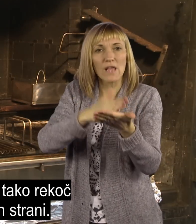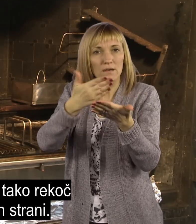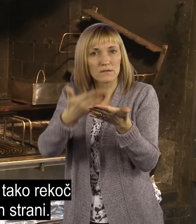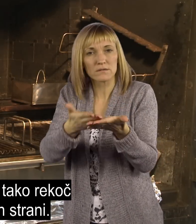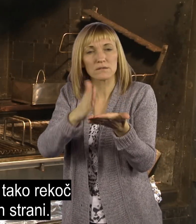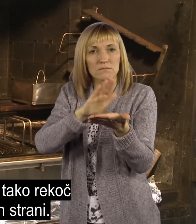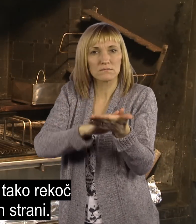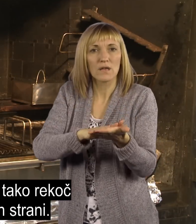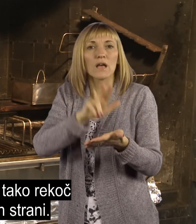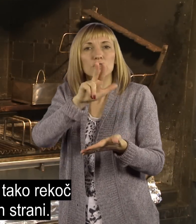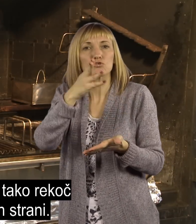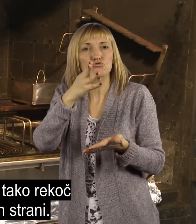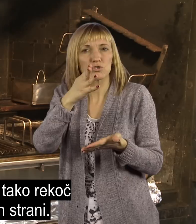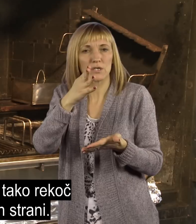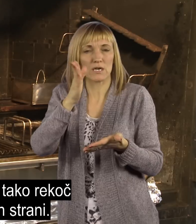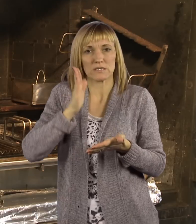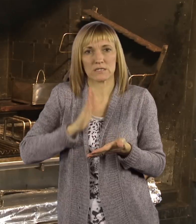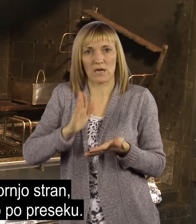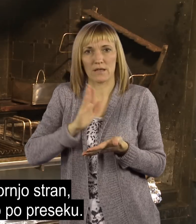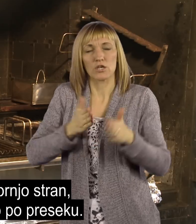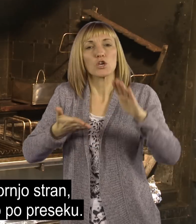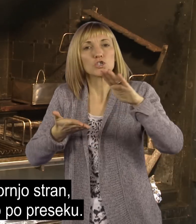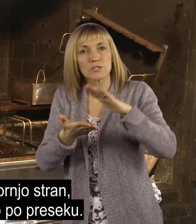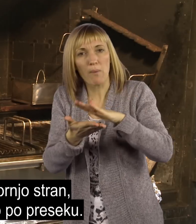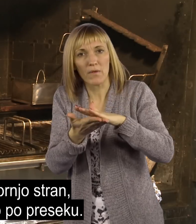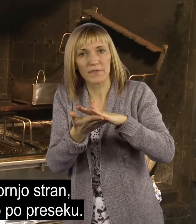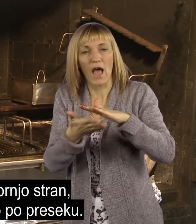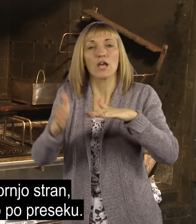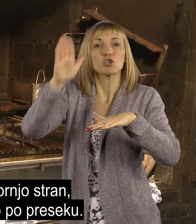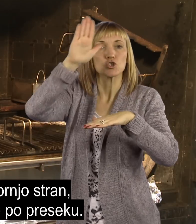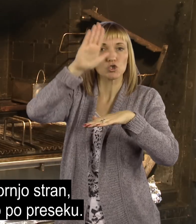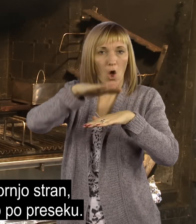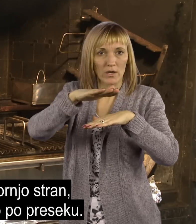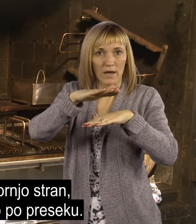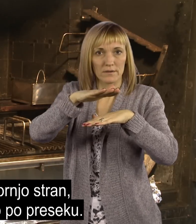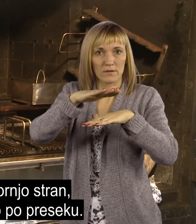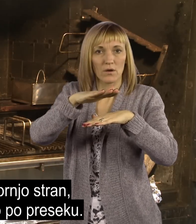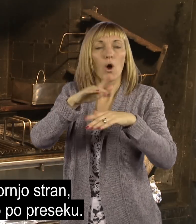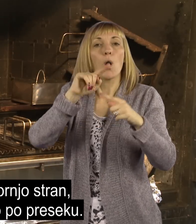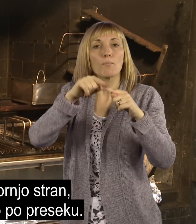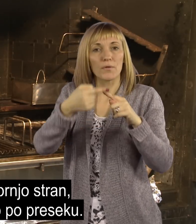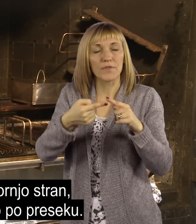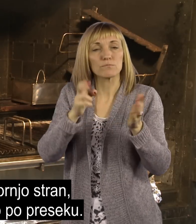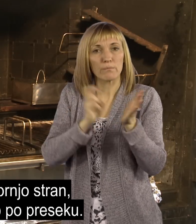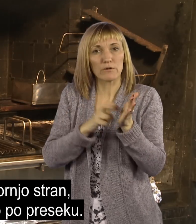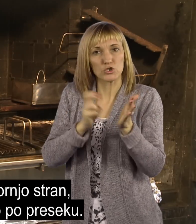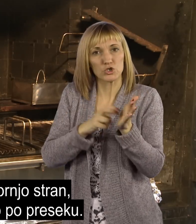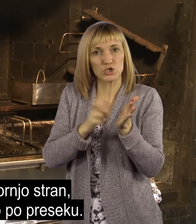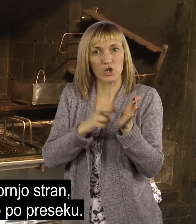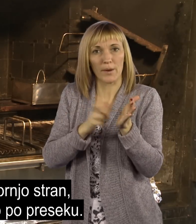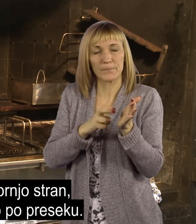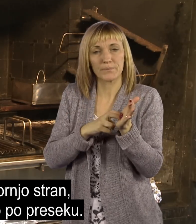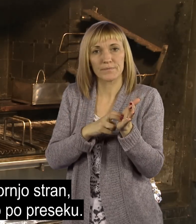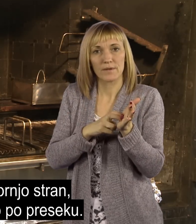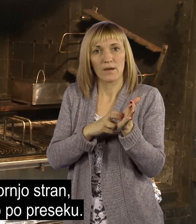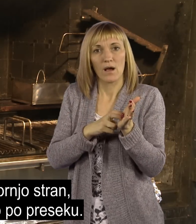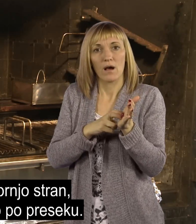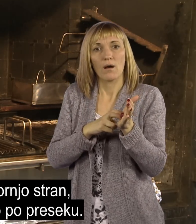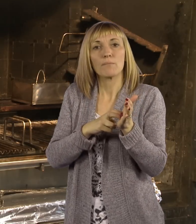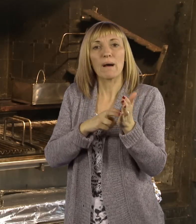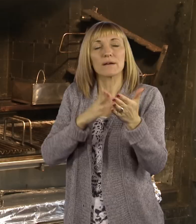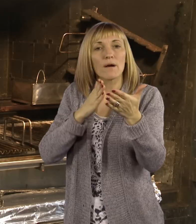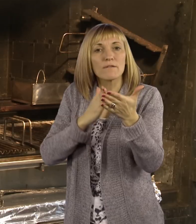3 ali 4 strani, prva spodnja in zgornja stran, potem pa ga še popečemo po